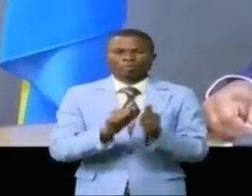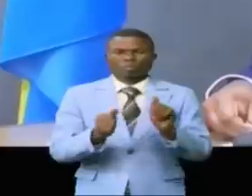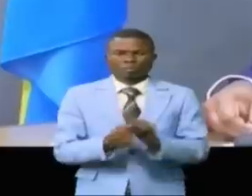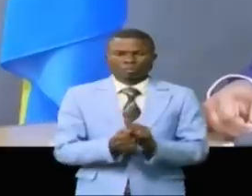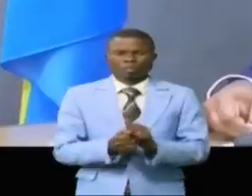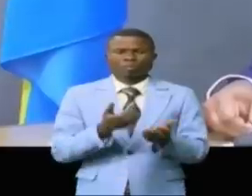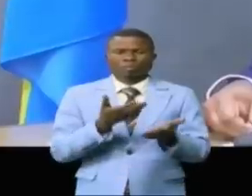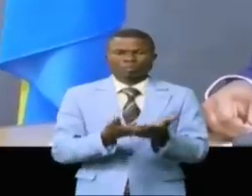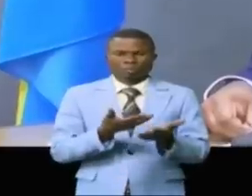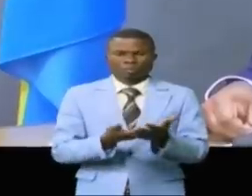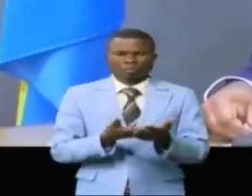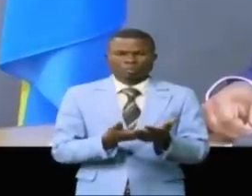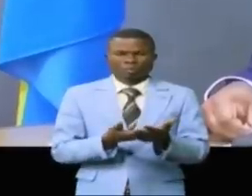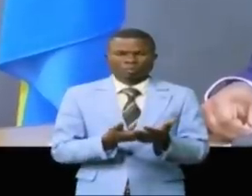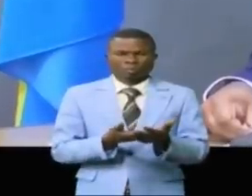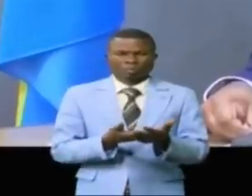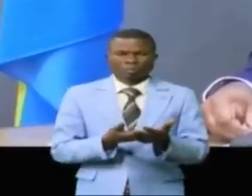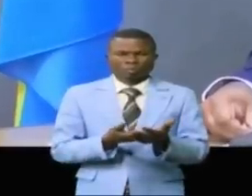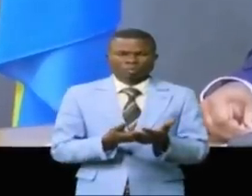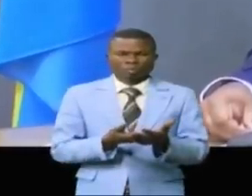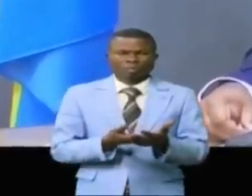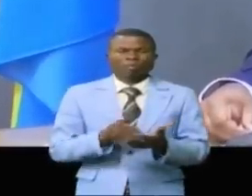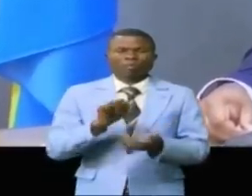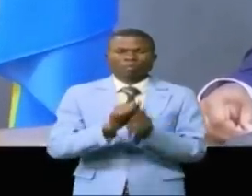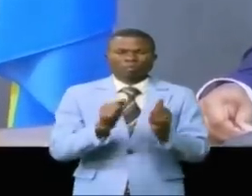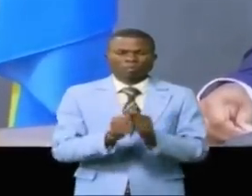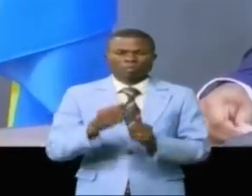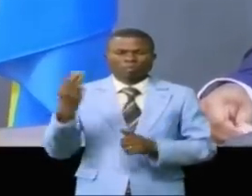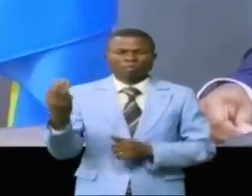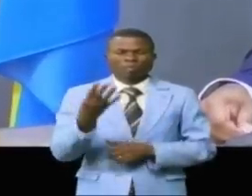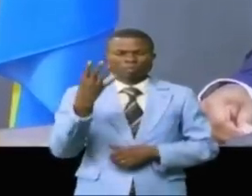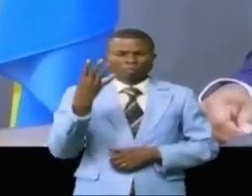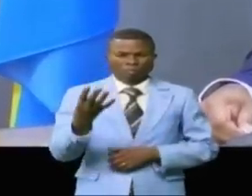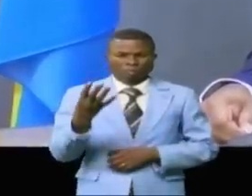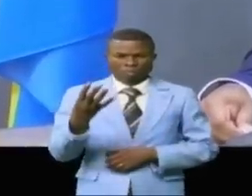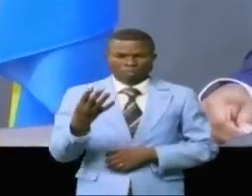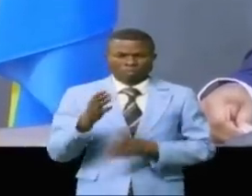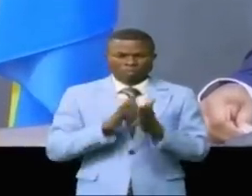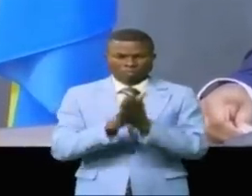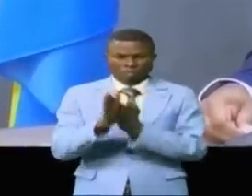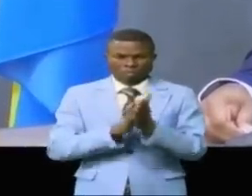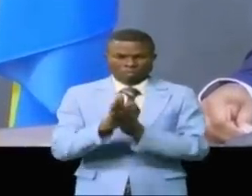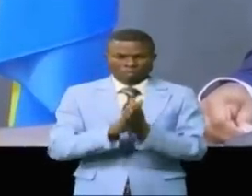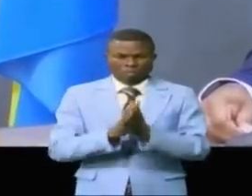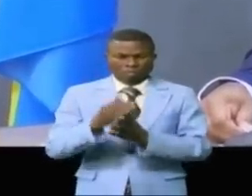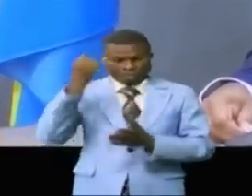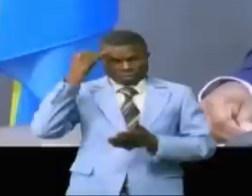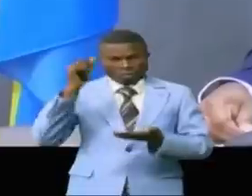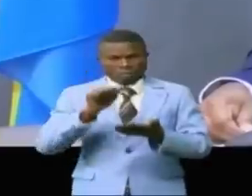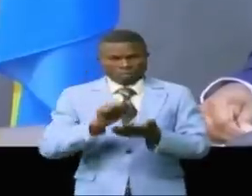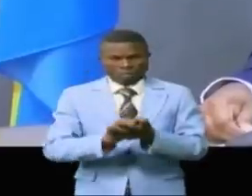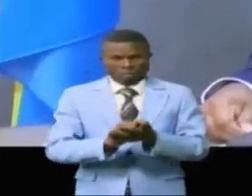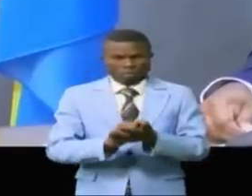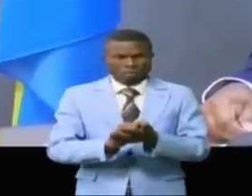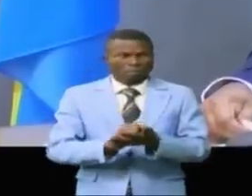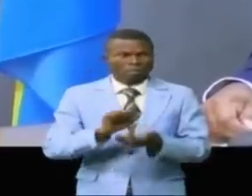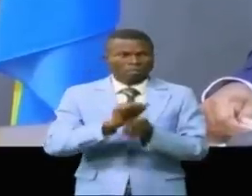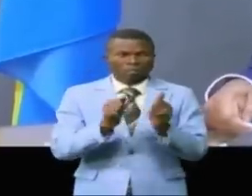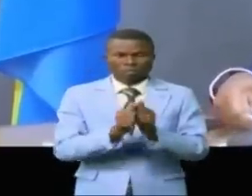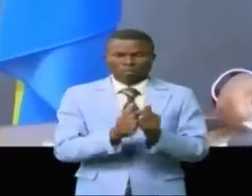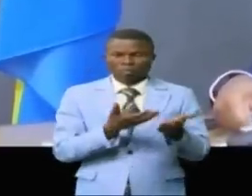économiques et distributionnels de la CAF on sait que cette zone de libre-échange représente une véritable